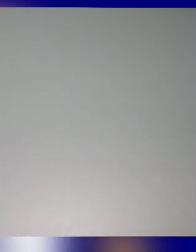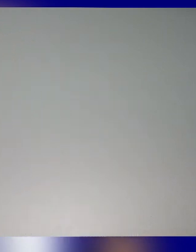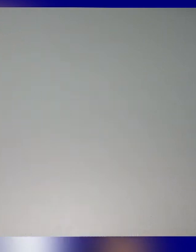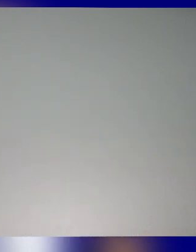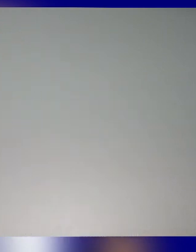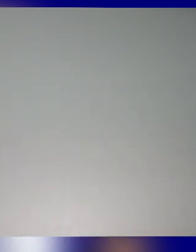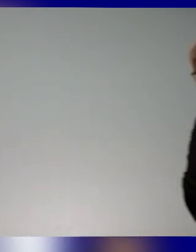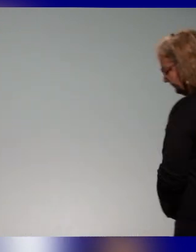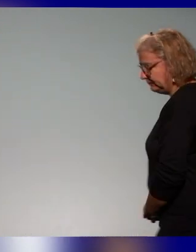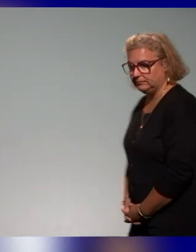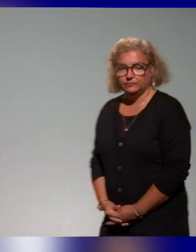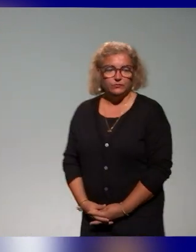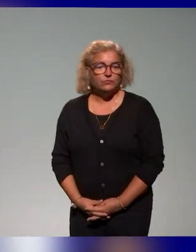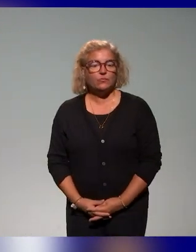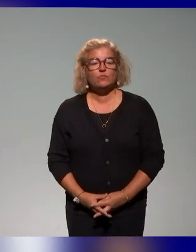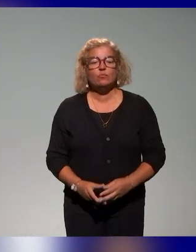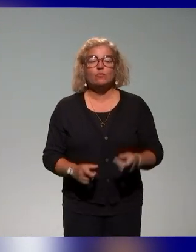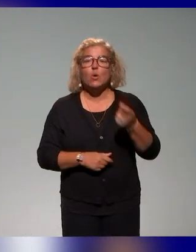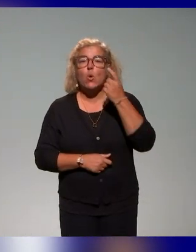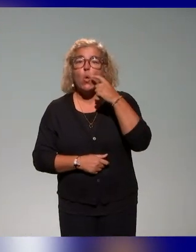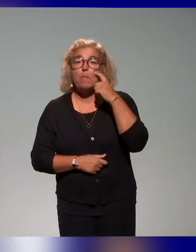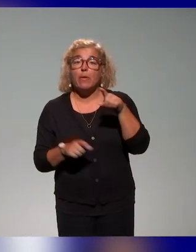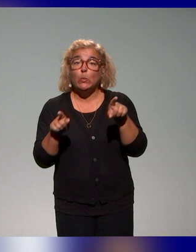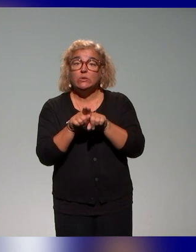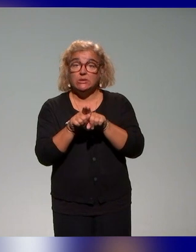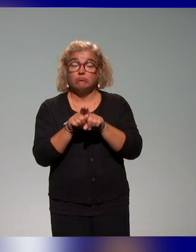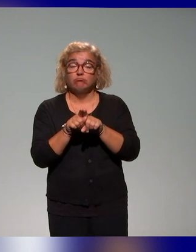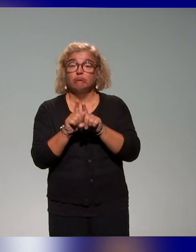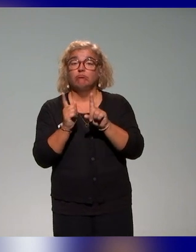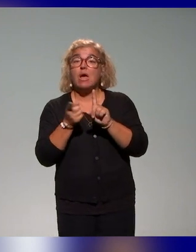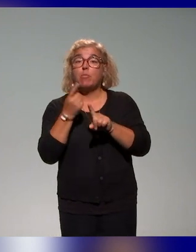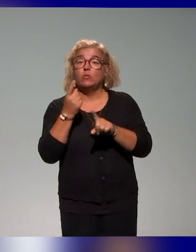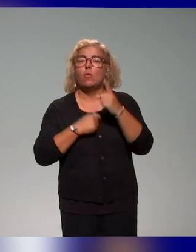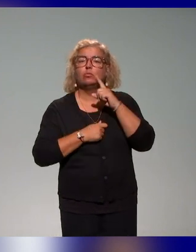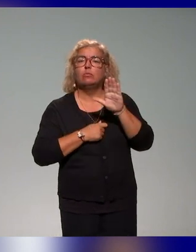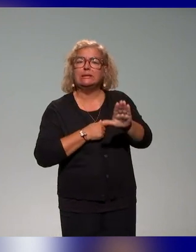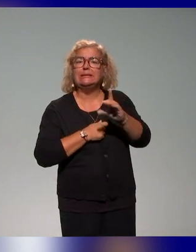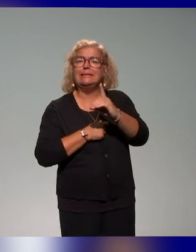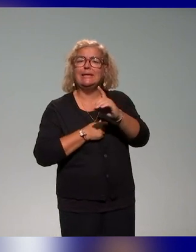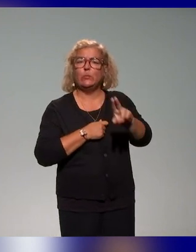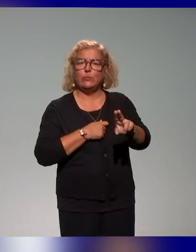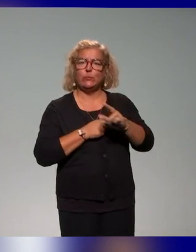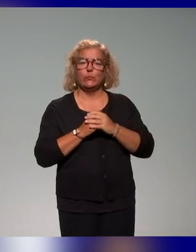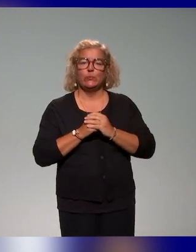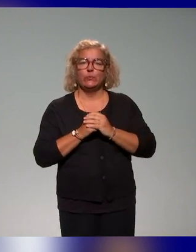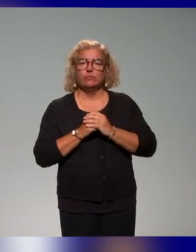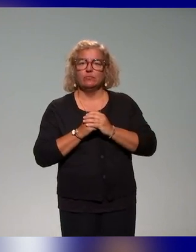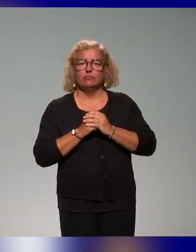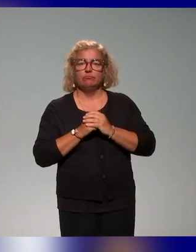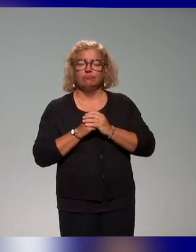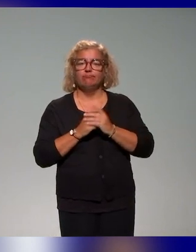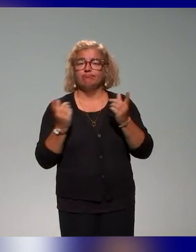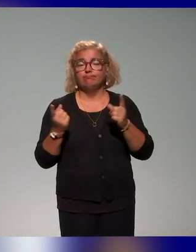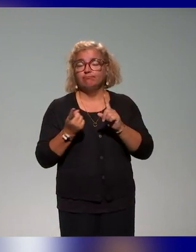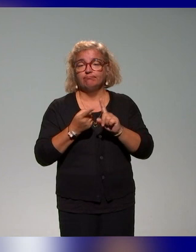aussi quelque chose d'assez important pour le DU. Qu'il était fondamental que